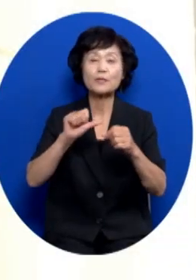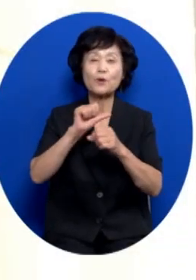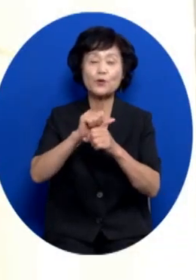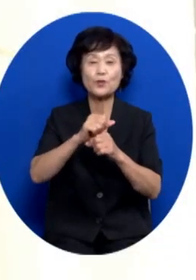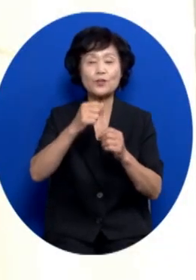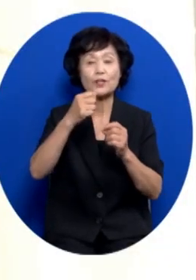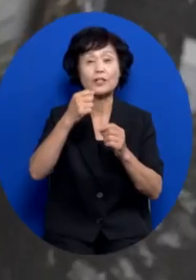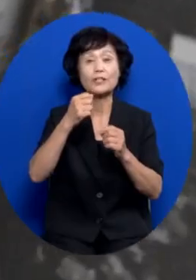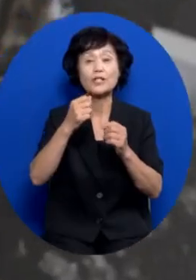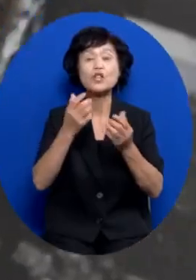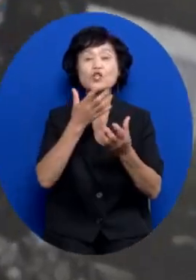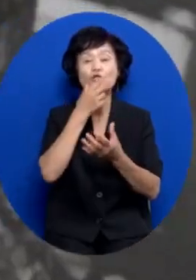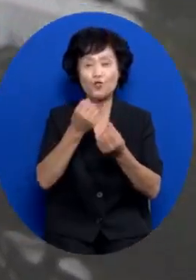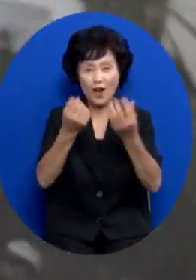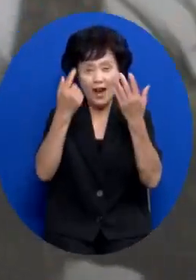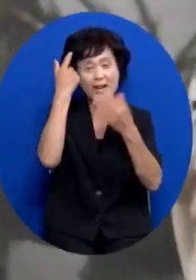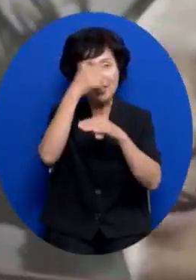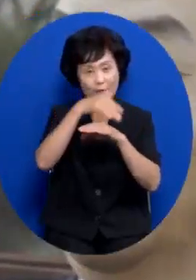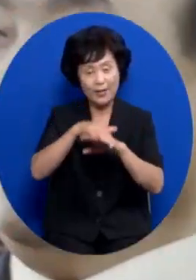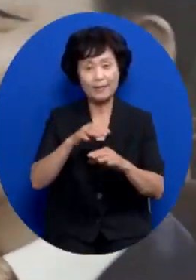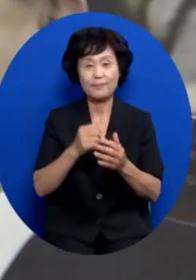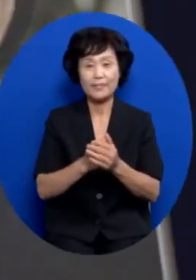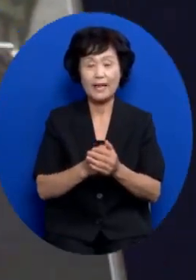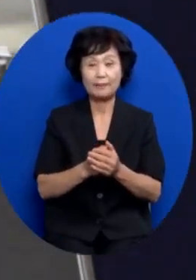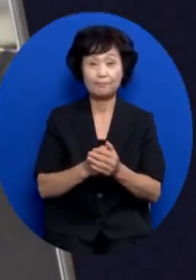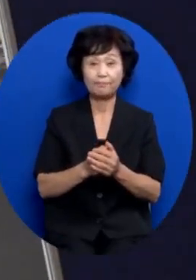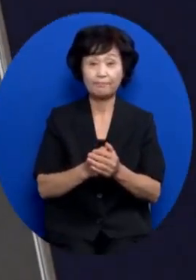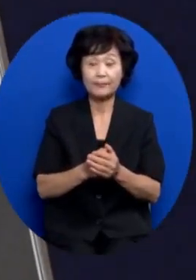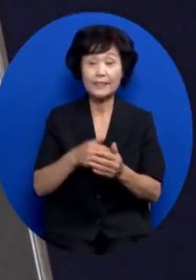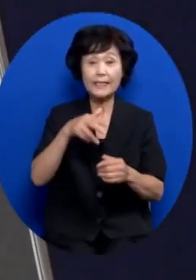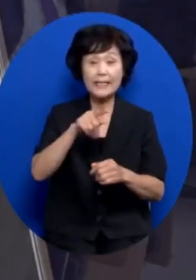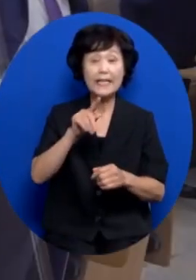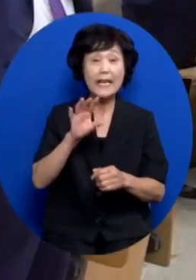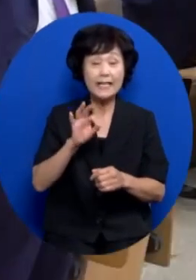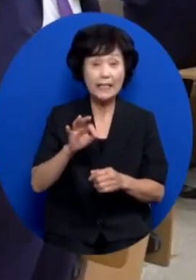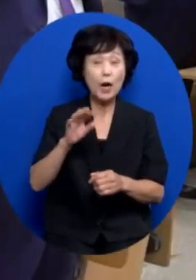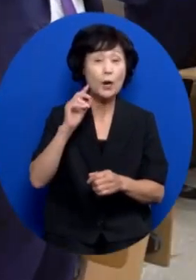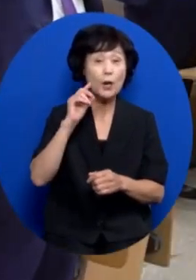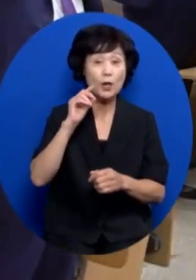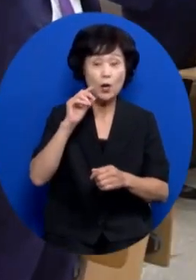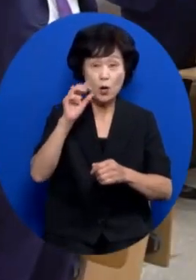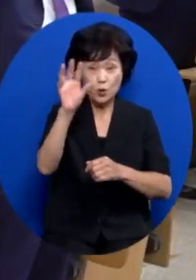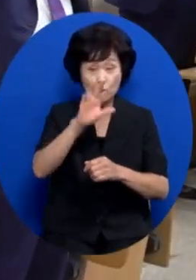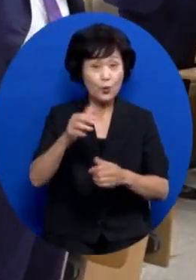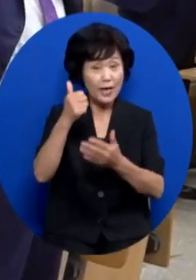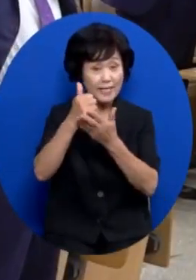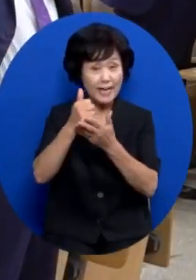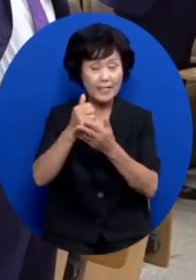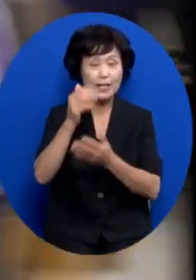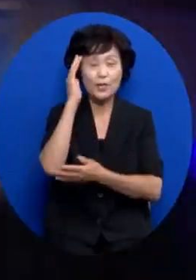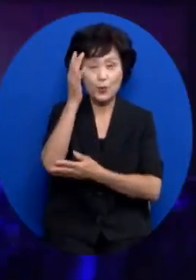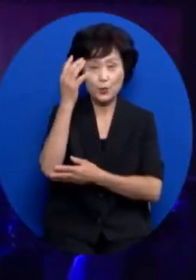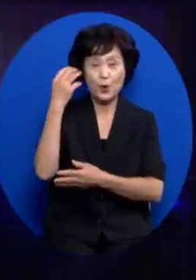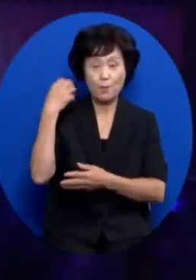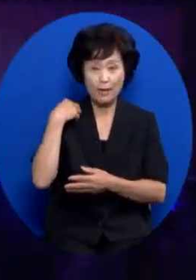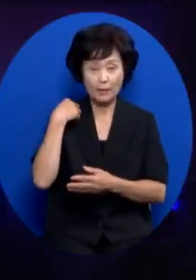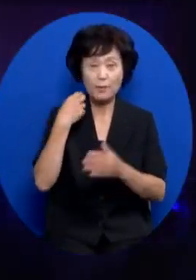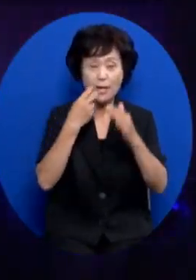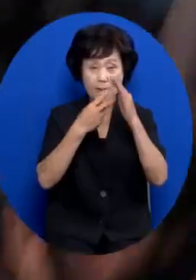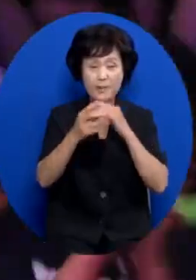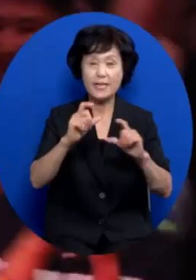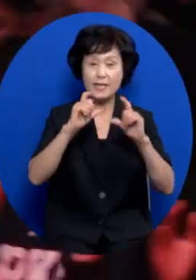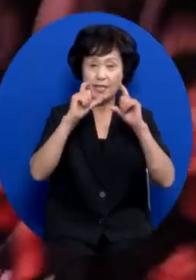예정입니다. 기념대회의 핵심이 될 설교는 장종현 총회장이 전하며 비전 선포, 회개와 감사의 기도, 다음